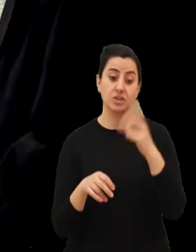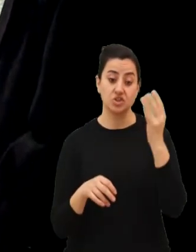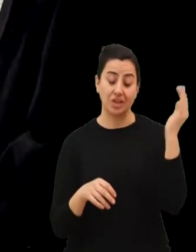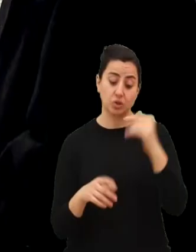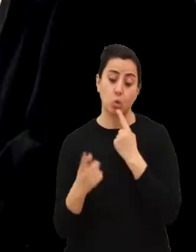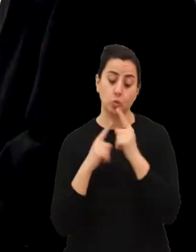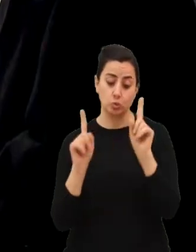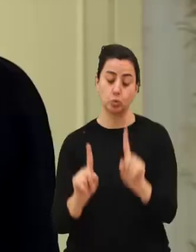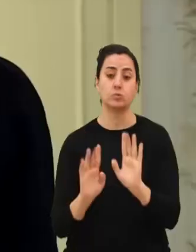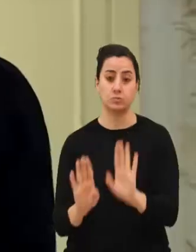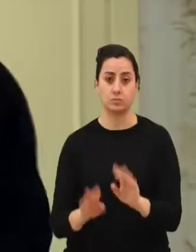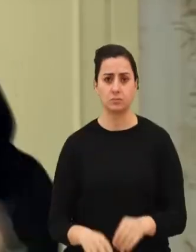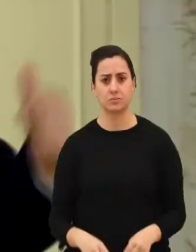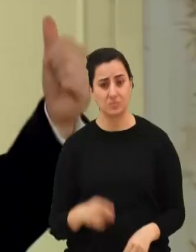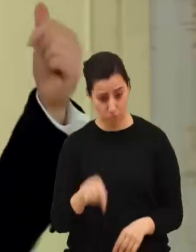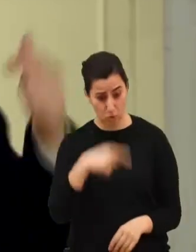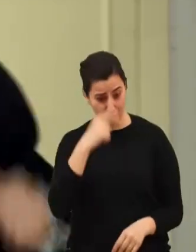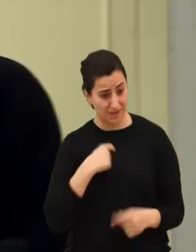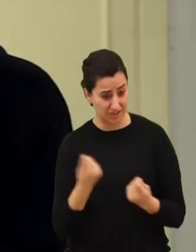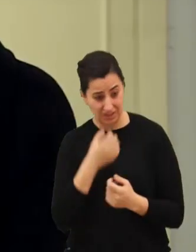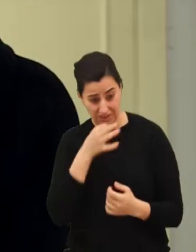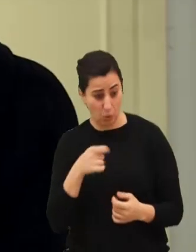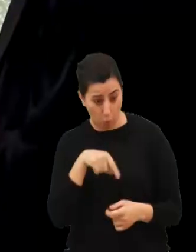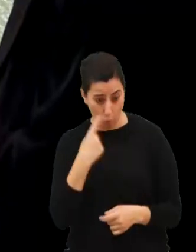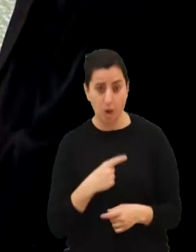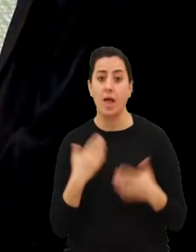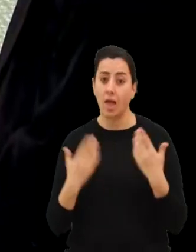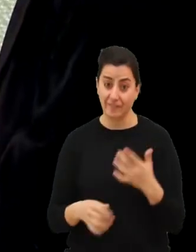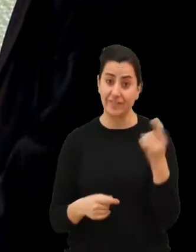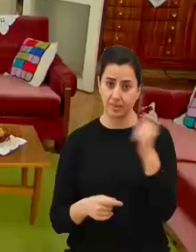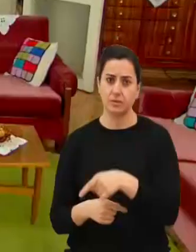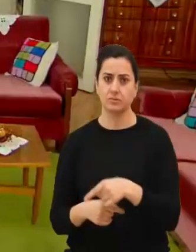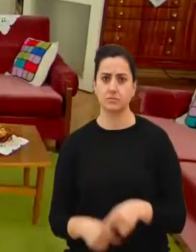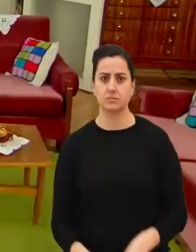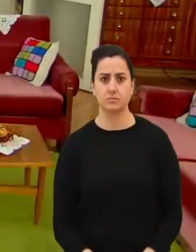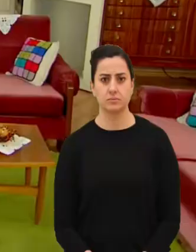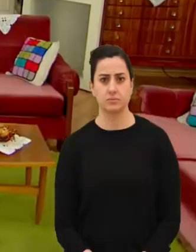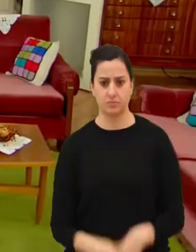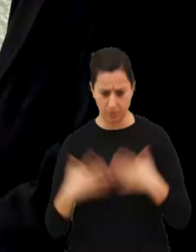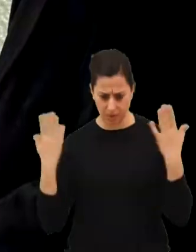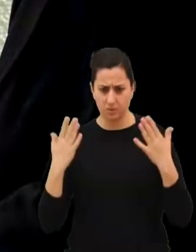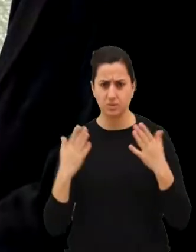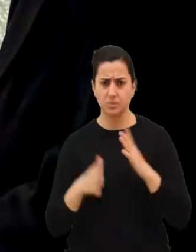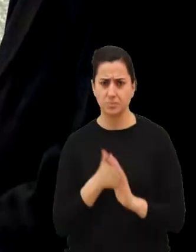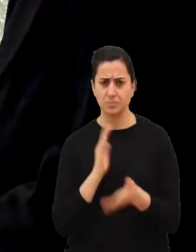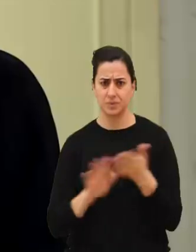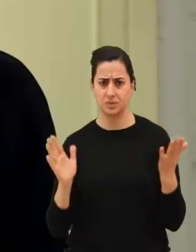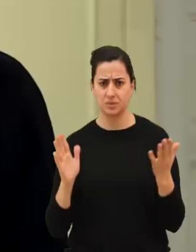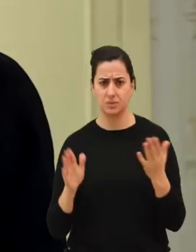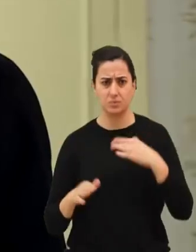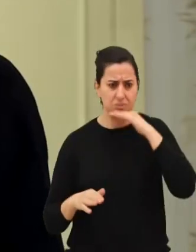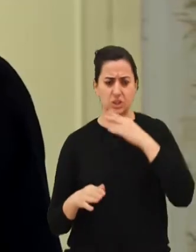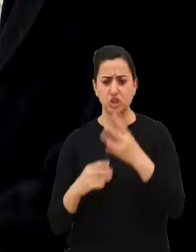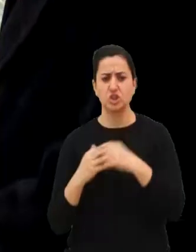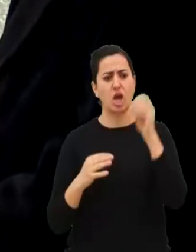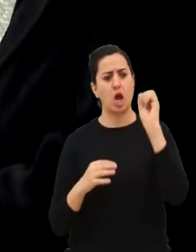gelecek, konuşacaksınız. Geç şuraya. Sen bunun için mi işten izin al gel dedin bana? Evet efendim, onun için dedim. Allah Allah. Yeter artık canım. Sen